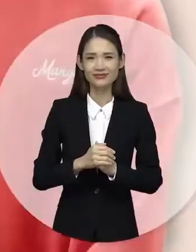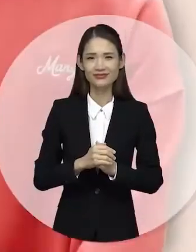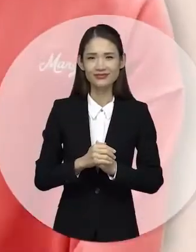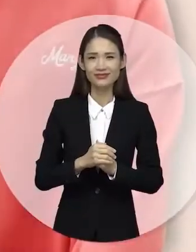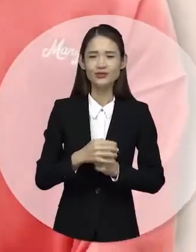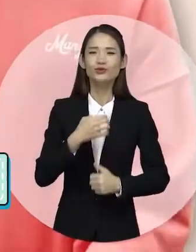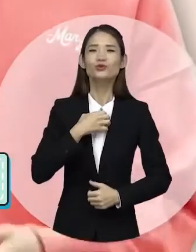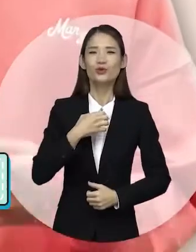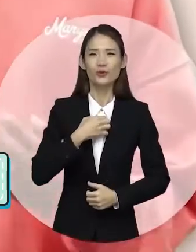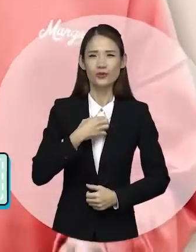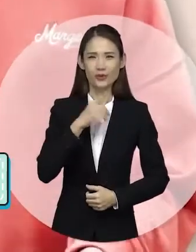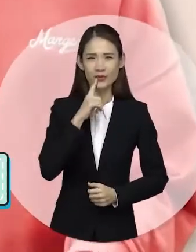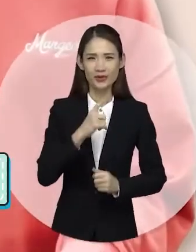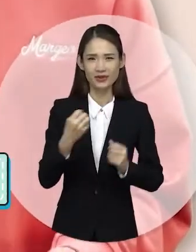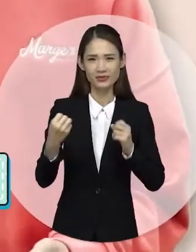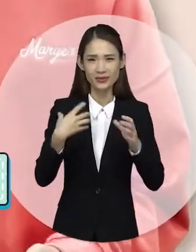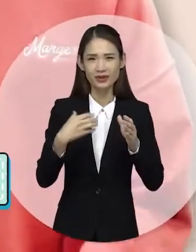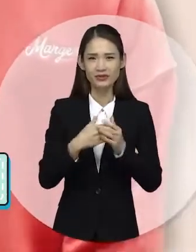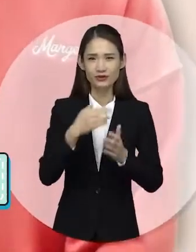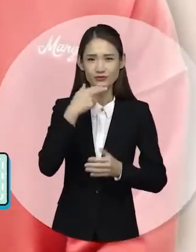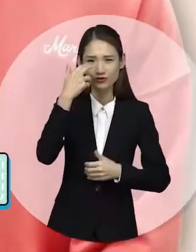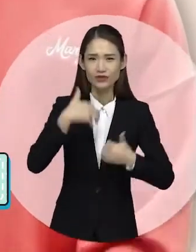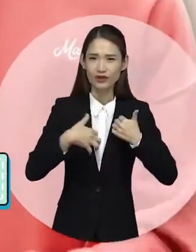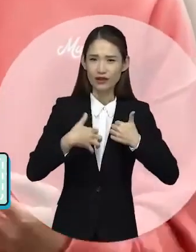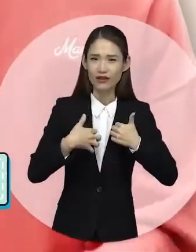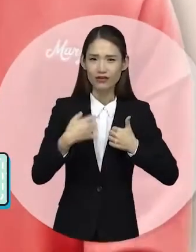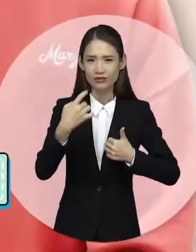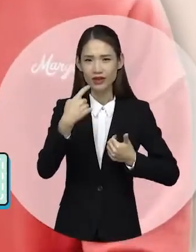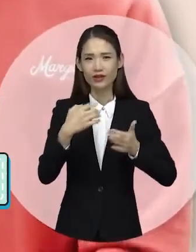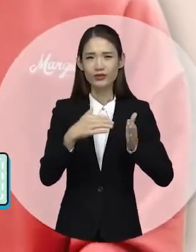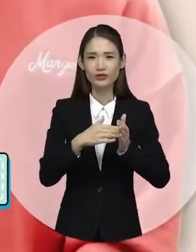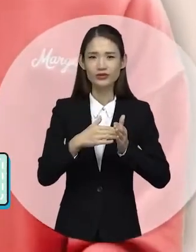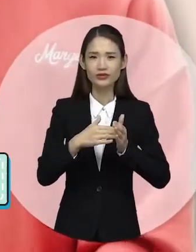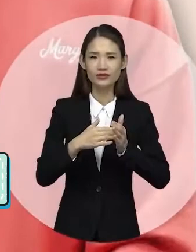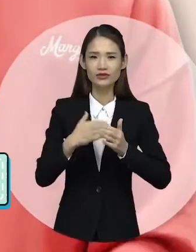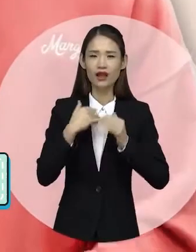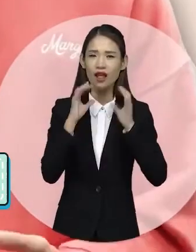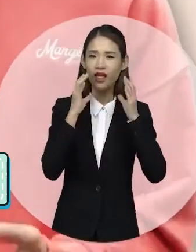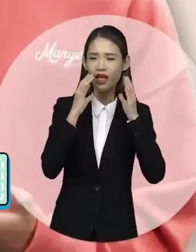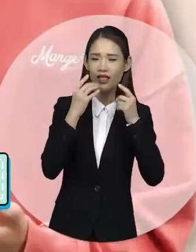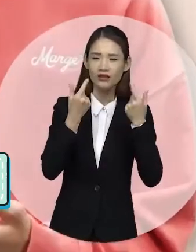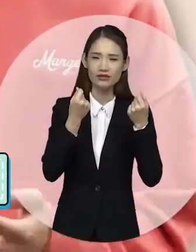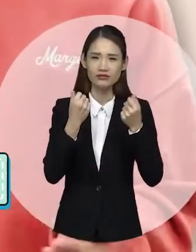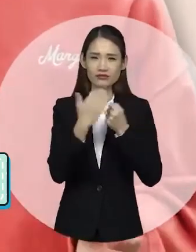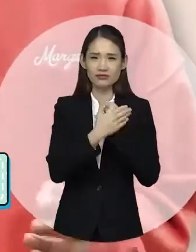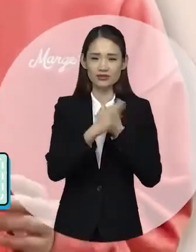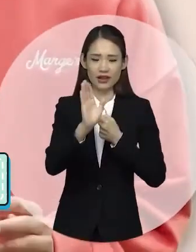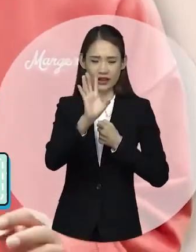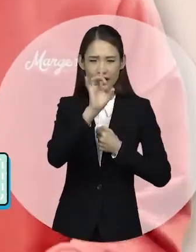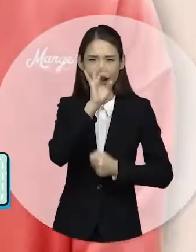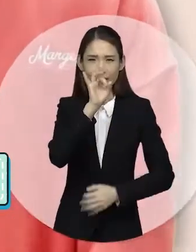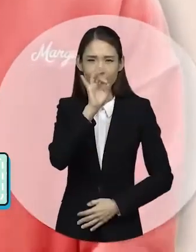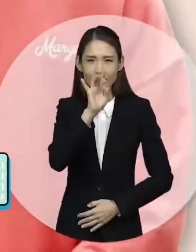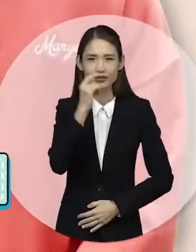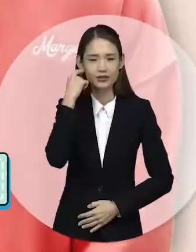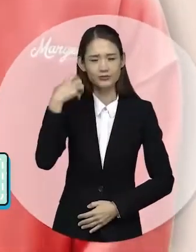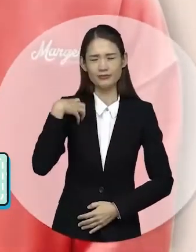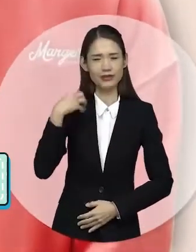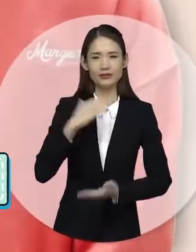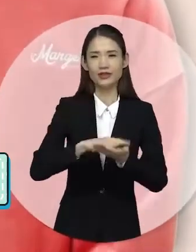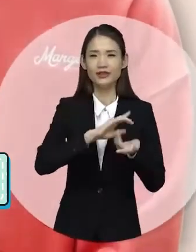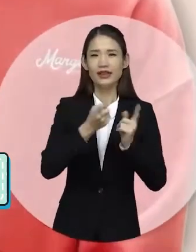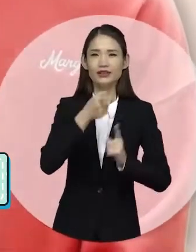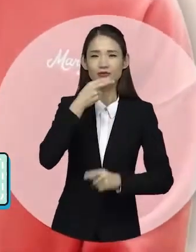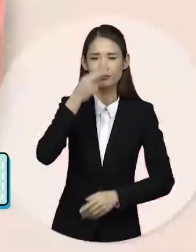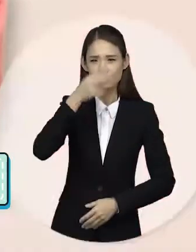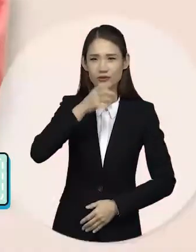술을? 위험하다고. 술 게임 걸려도? 이게 내 어린아이 대하듯이 안 돼 위험하다고, 괜찮다고, 무리하지 말라고,